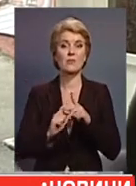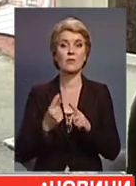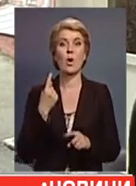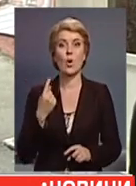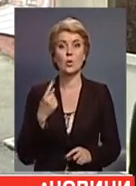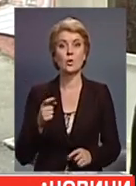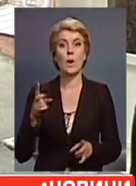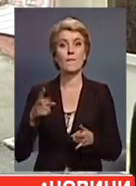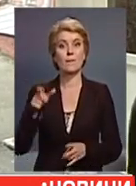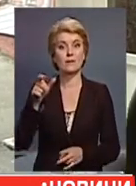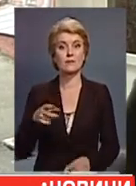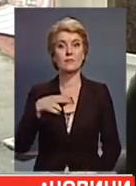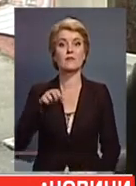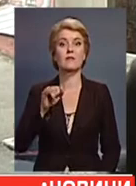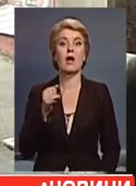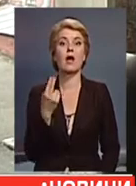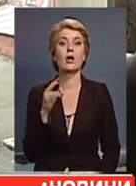з потерпілих Дениса Дацюка.